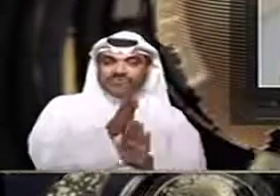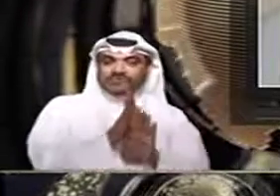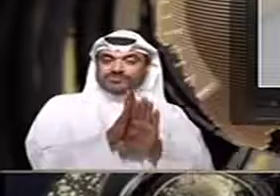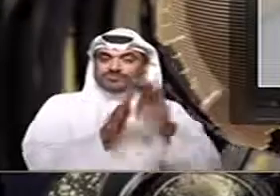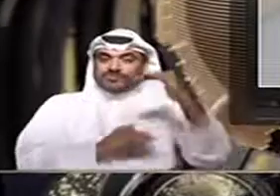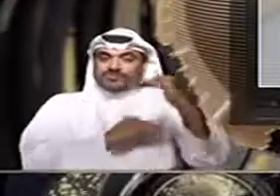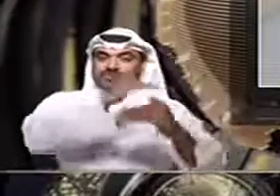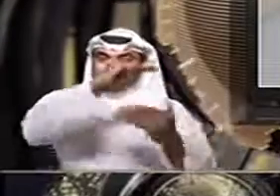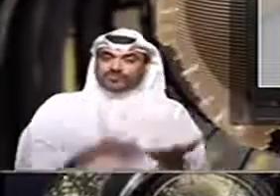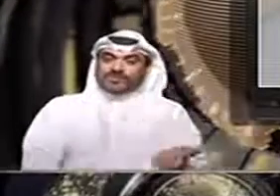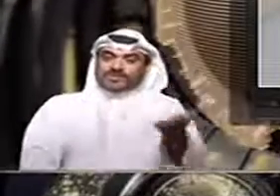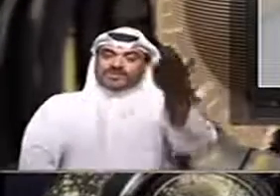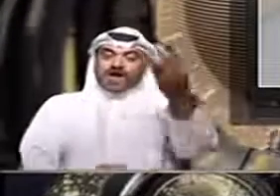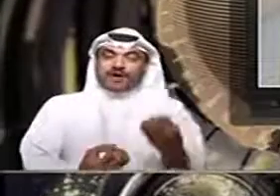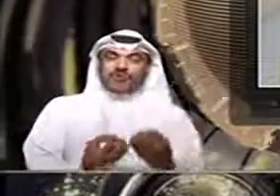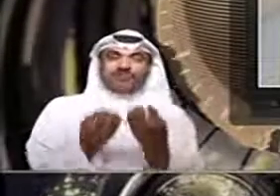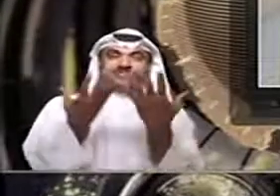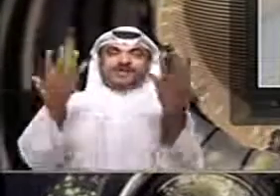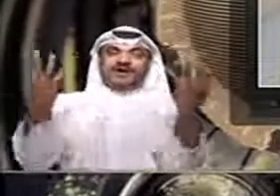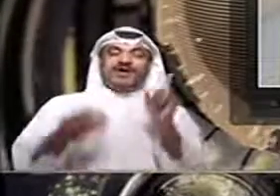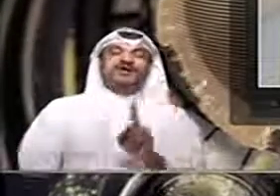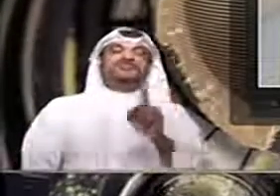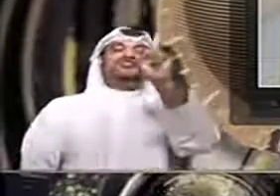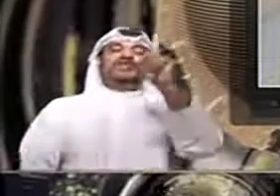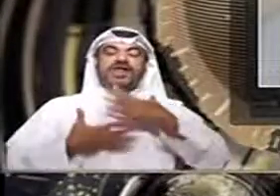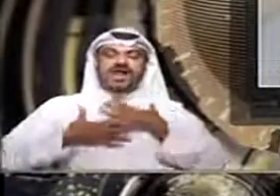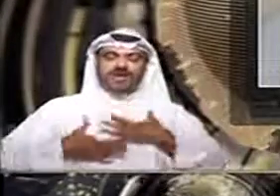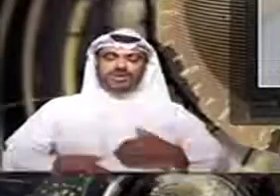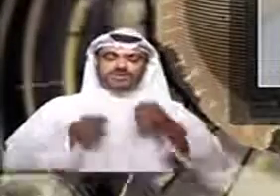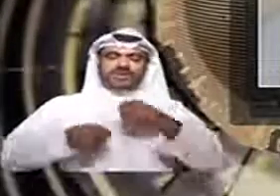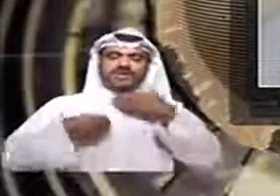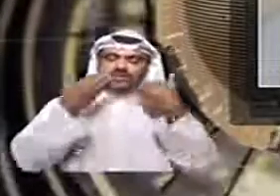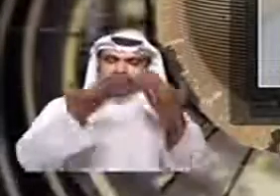رقي ونمو وازدهار، وأن يديم على سموه موفور الصحة والعافية.